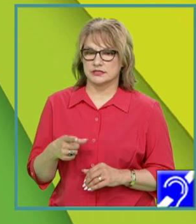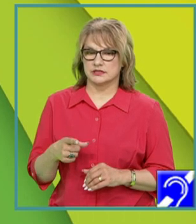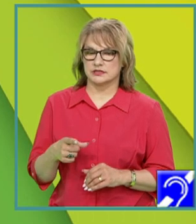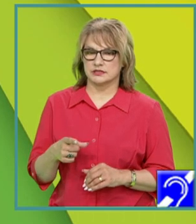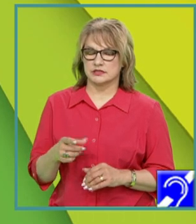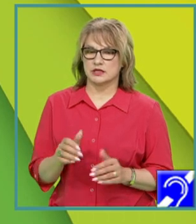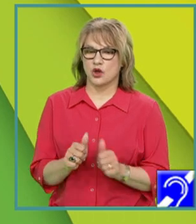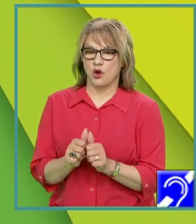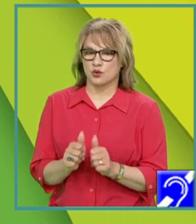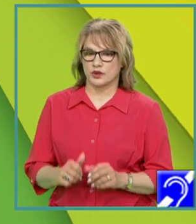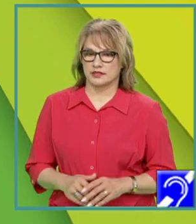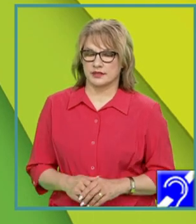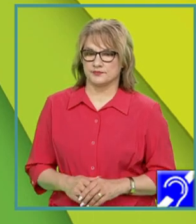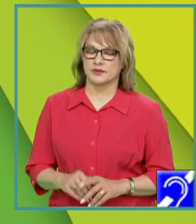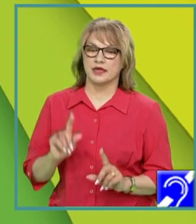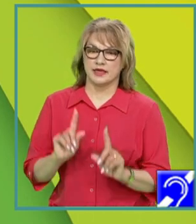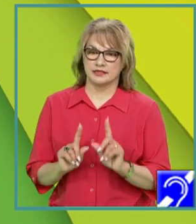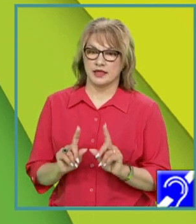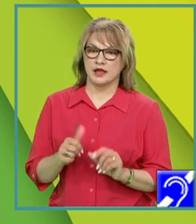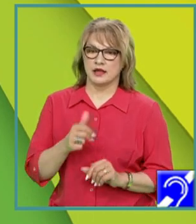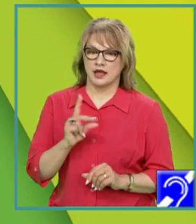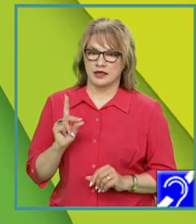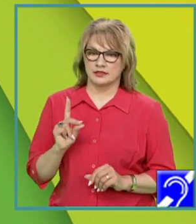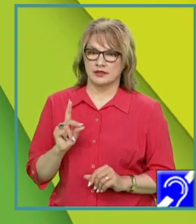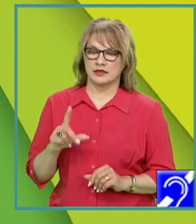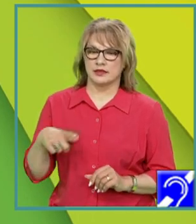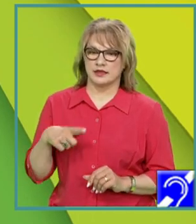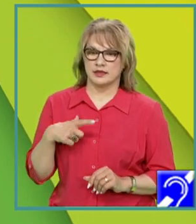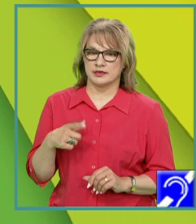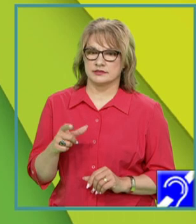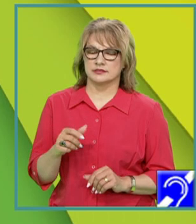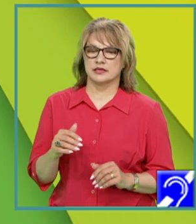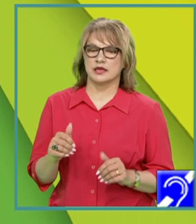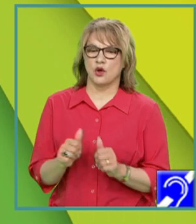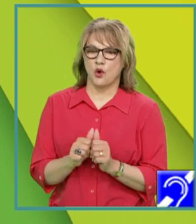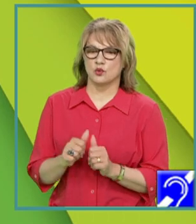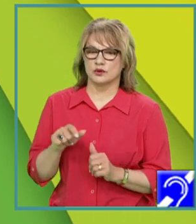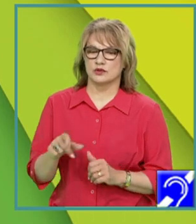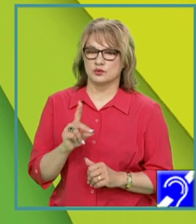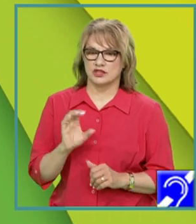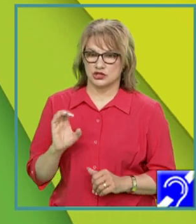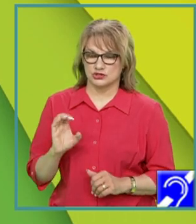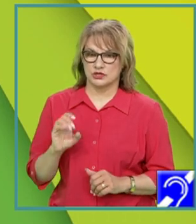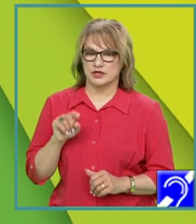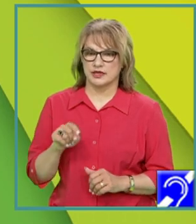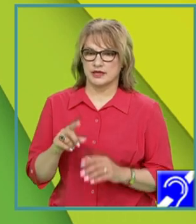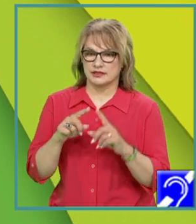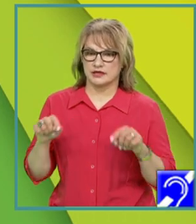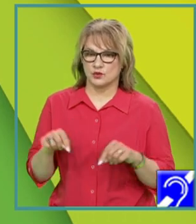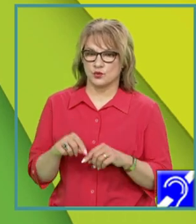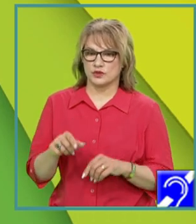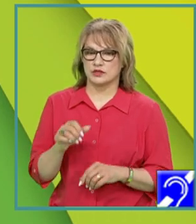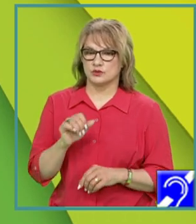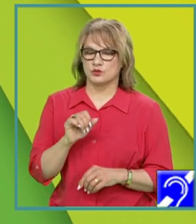congruente Dacă AD este congruent cu d c în triunghiul isoscel